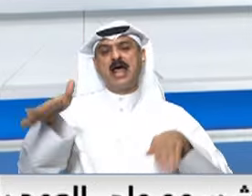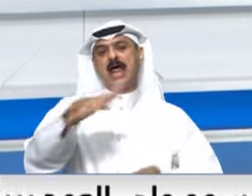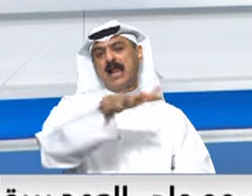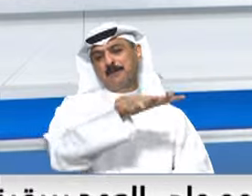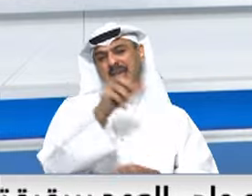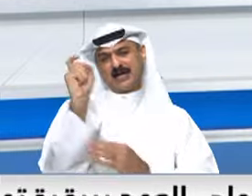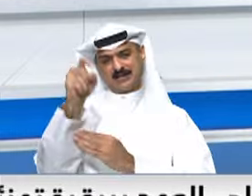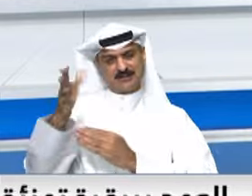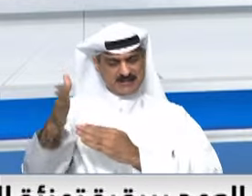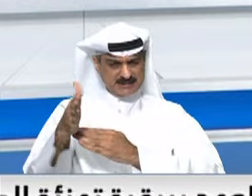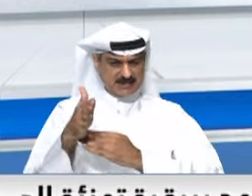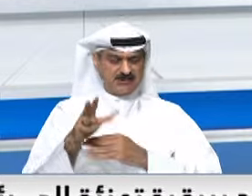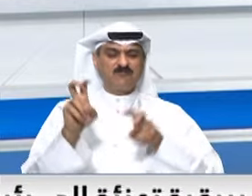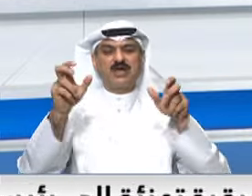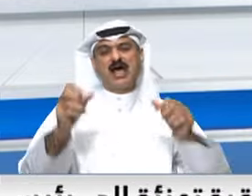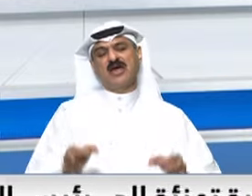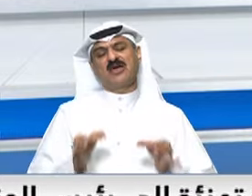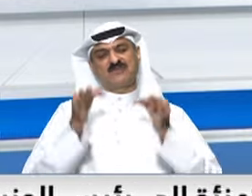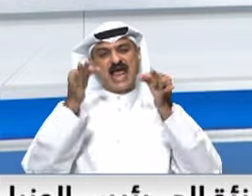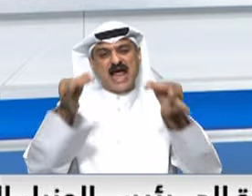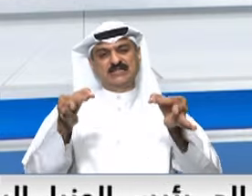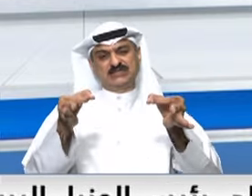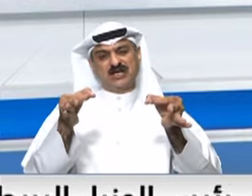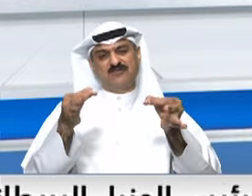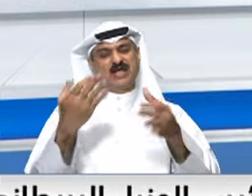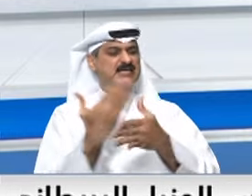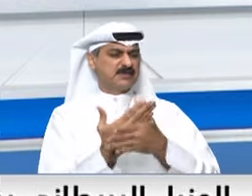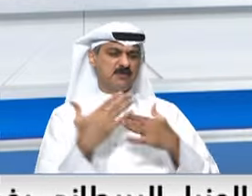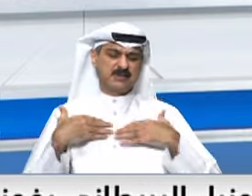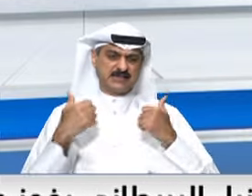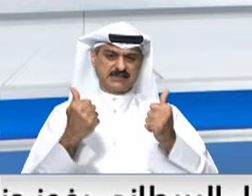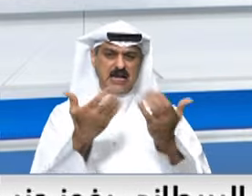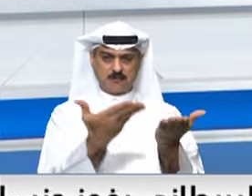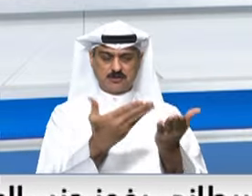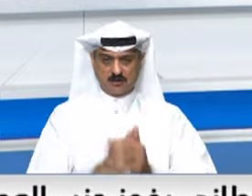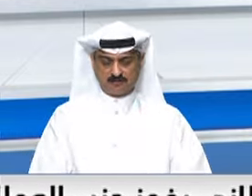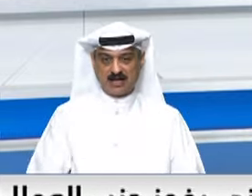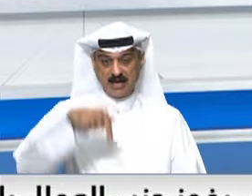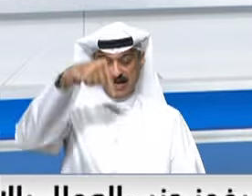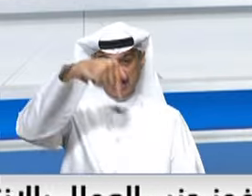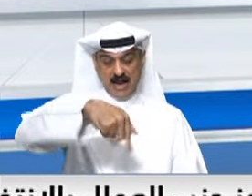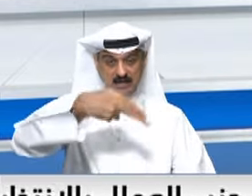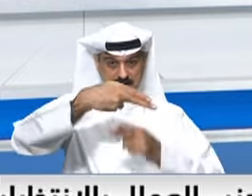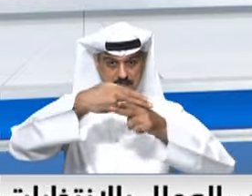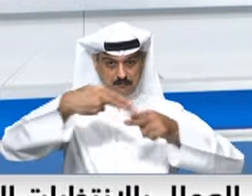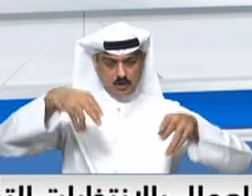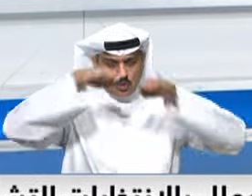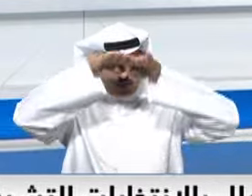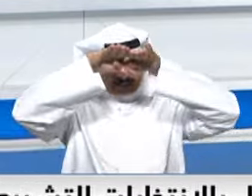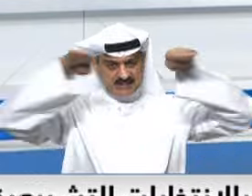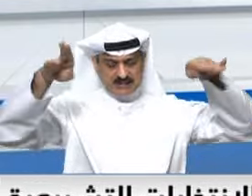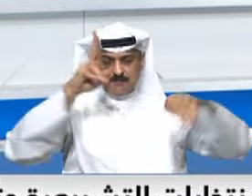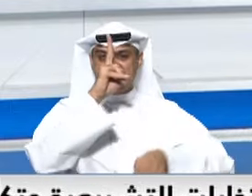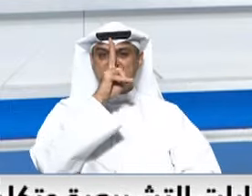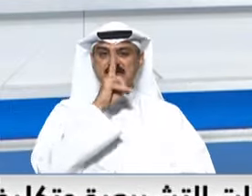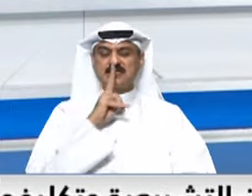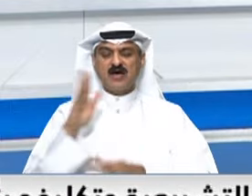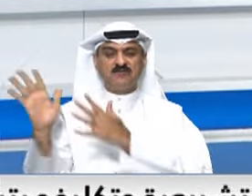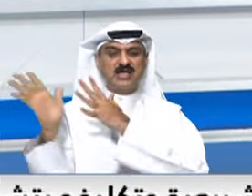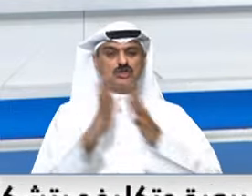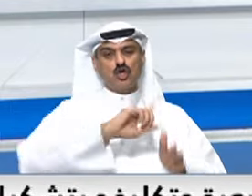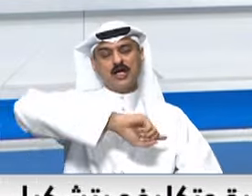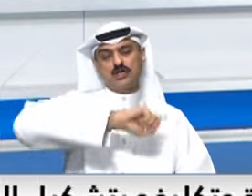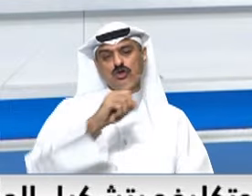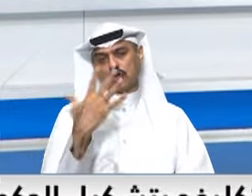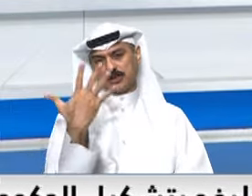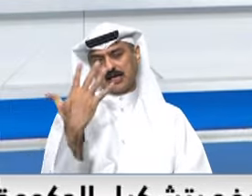بحري لسلامتكم. أجواءنا الحالية في مدينة الكويت أجواءنا صافية، الرياح جنوبية غربية سرعة 5 كيلومتر ساعة.